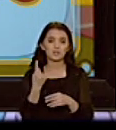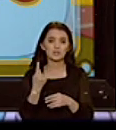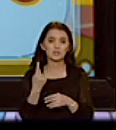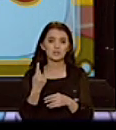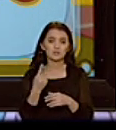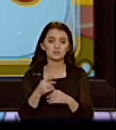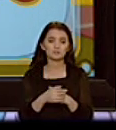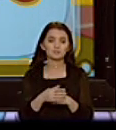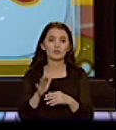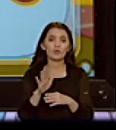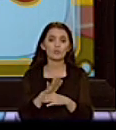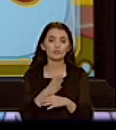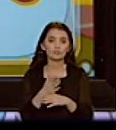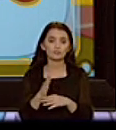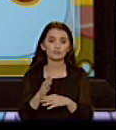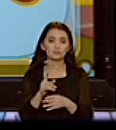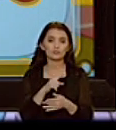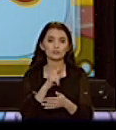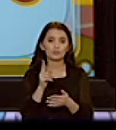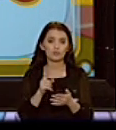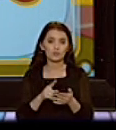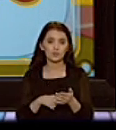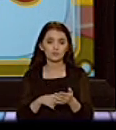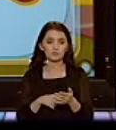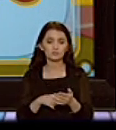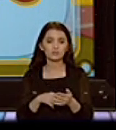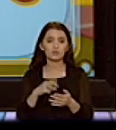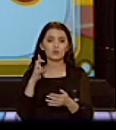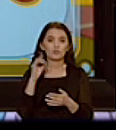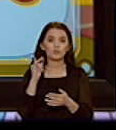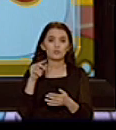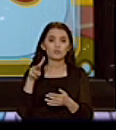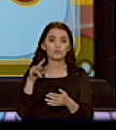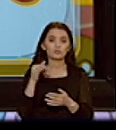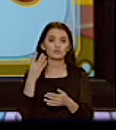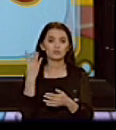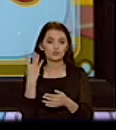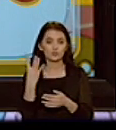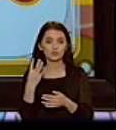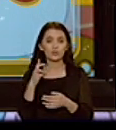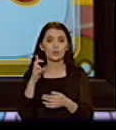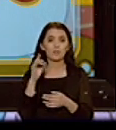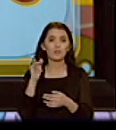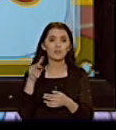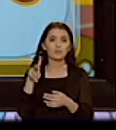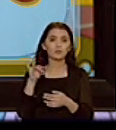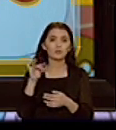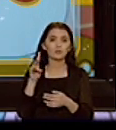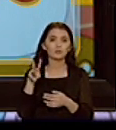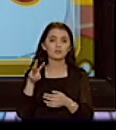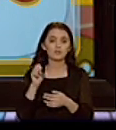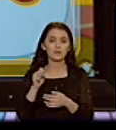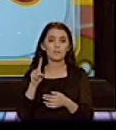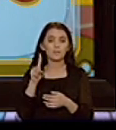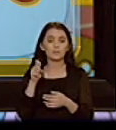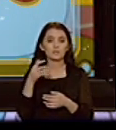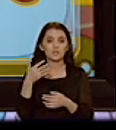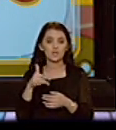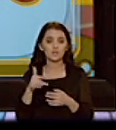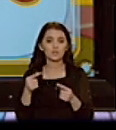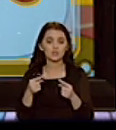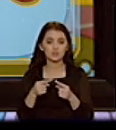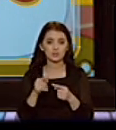tenglamamizda bo'linuvchi noma'lum, bo'luvchi 4, bo'linmamiz esa 150 ga